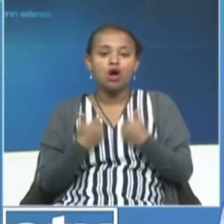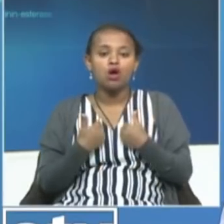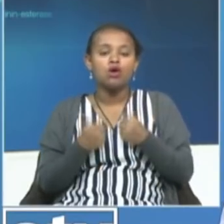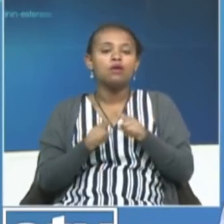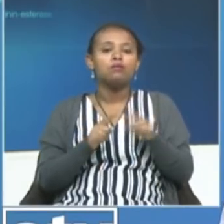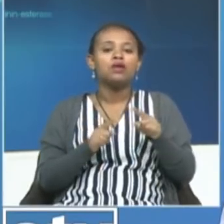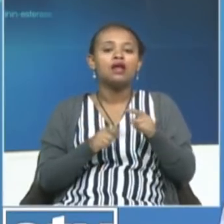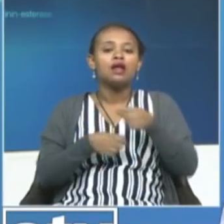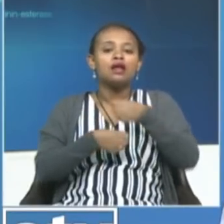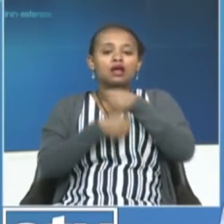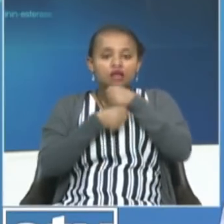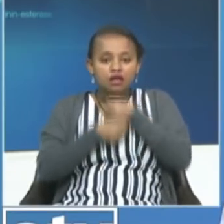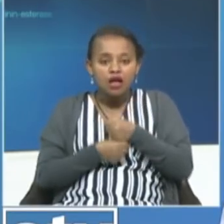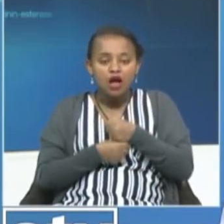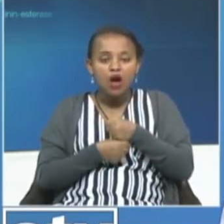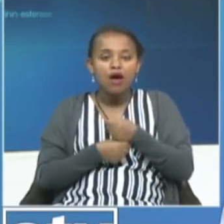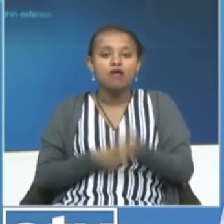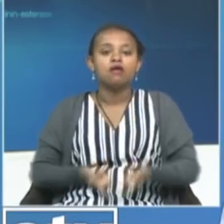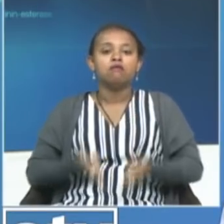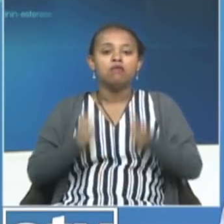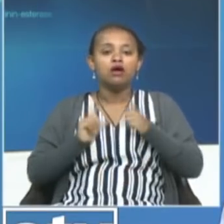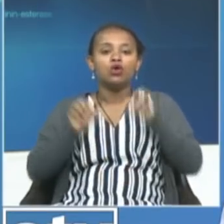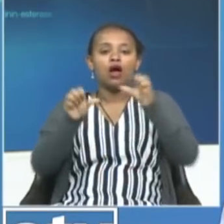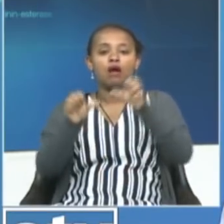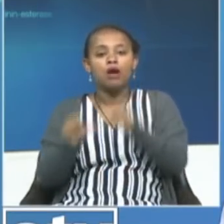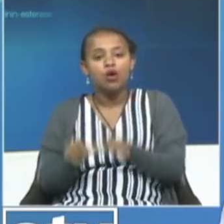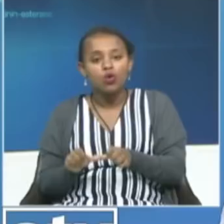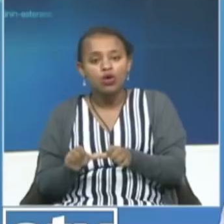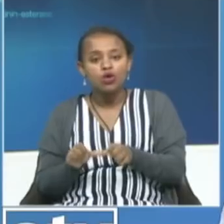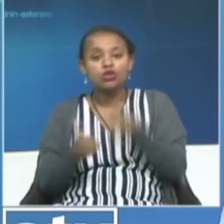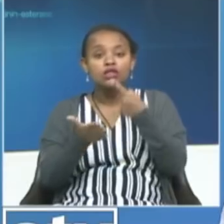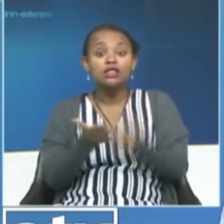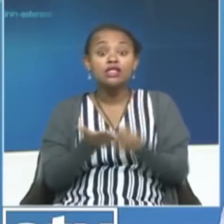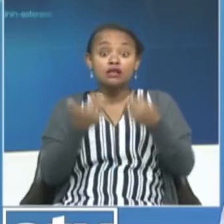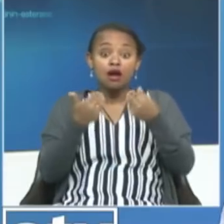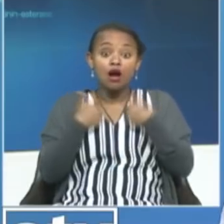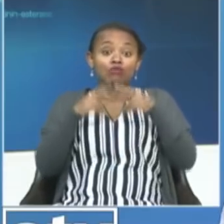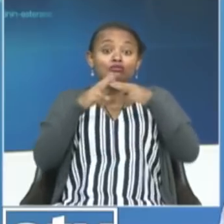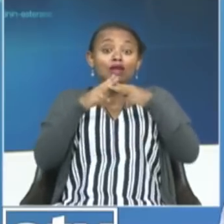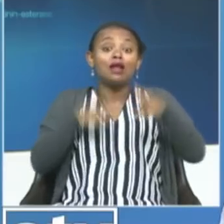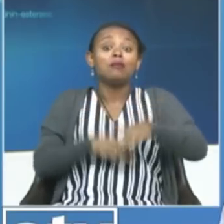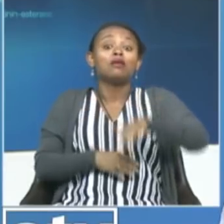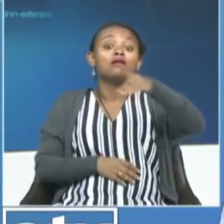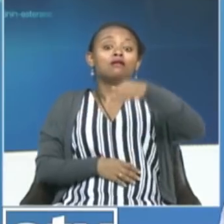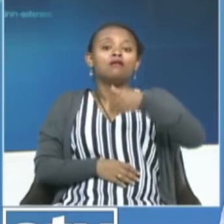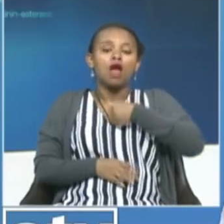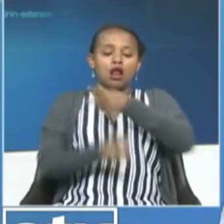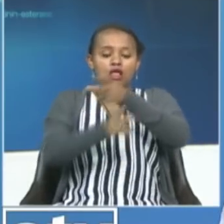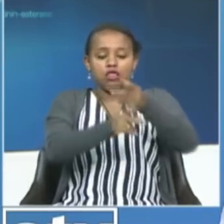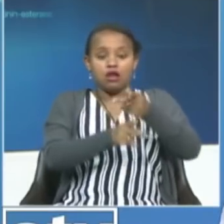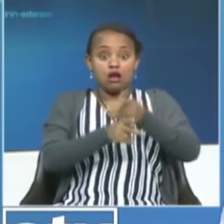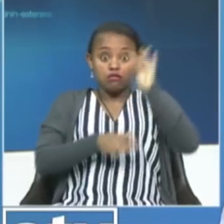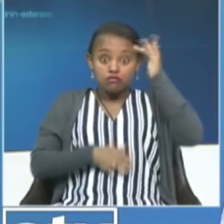አዛውንት መኖሪያዎች፣ መቆያዎች እንደዚህ እነዚህ ካሉ በጣም ከፍ ያለ ጥንቃቄ በሽታውን ከገባ ከእንደዚህ አይነት